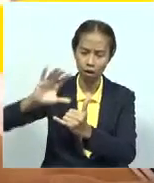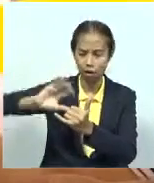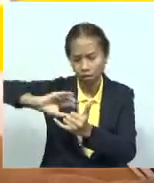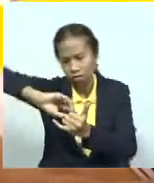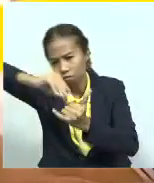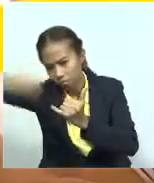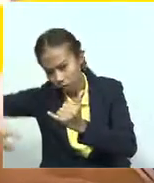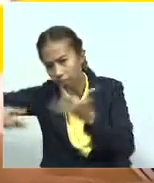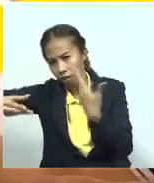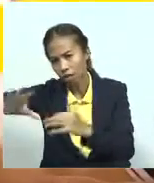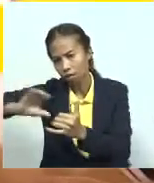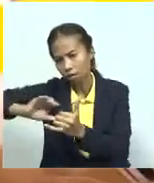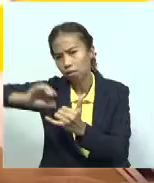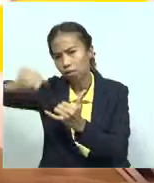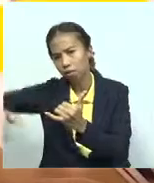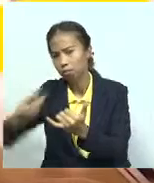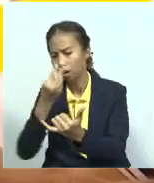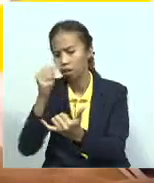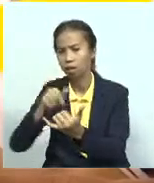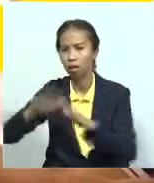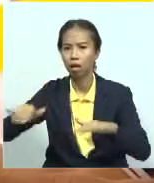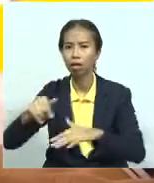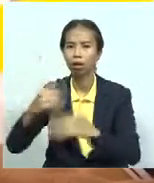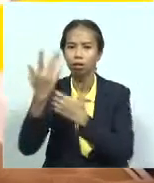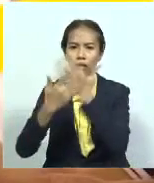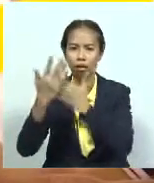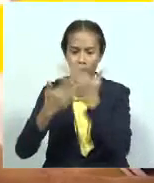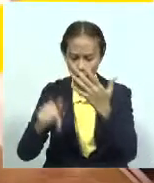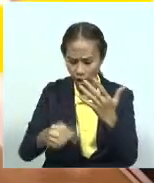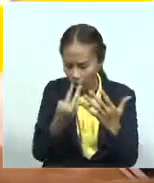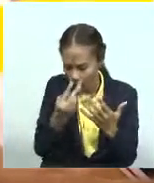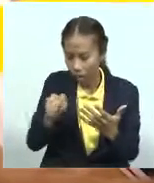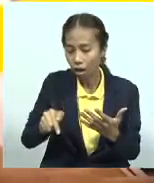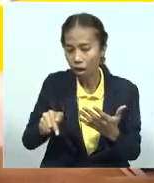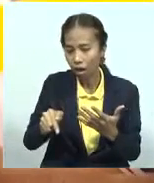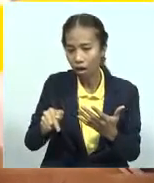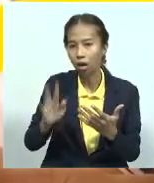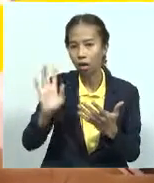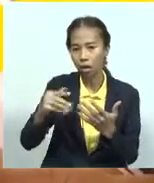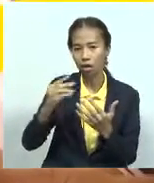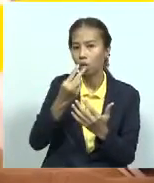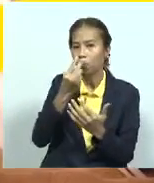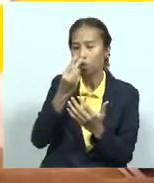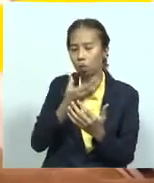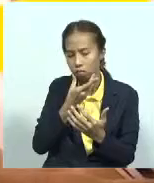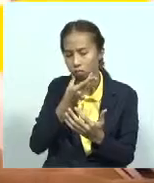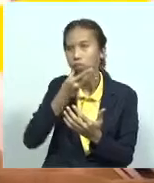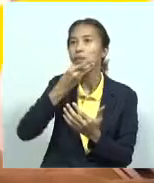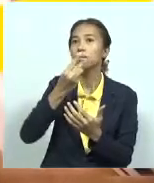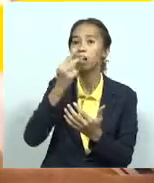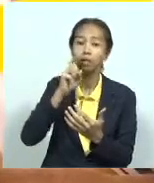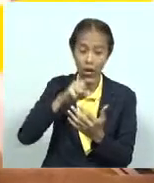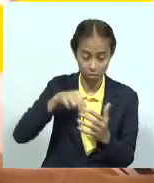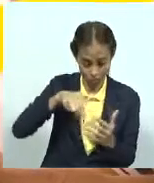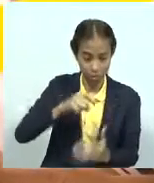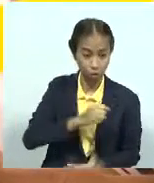ออกมาพอดึงแผ่นเหล็กออกมาก็พบเด็กเนี่ยมันมีเลือดอยู่ที่พื้นนะครับผมก็เลยเปิดหน้าเด็กขึ้นมาก็ถามว่าหนูเดินได้